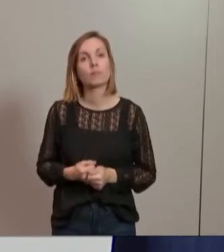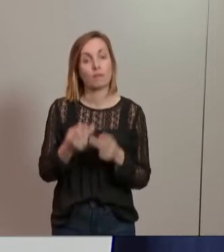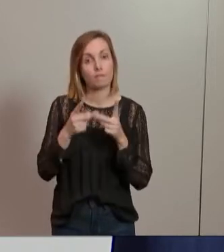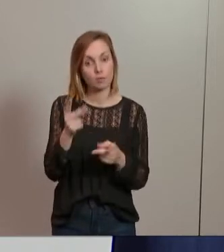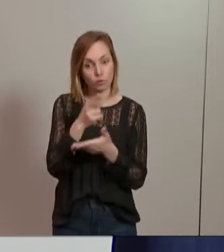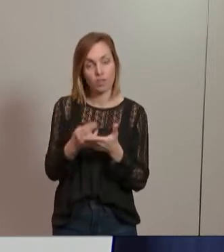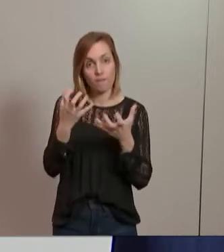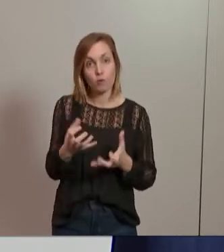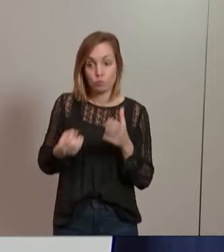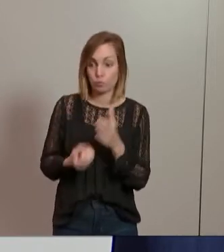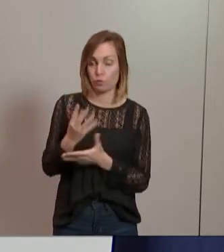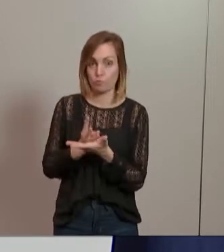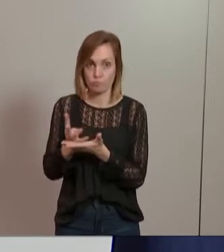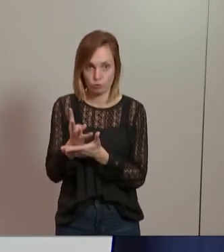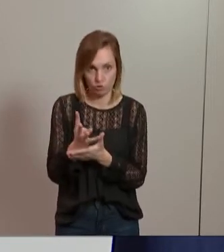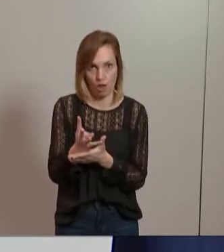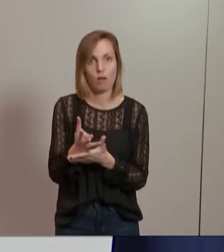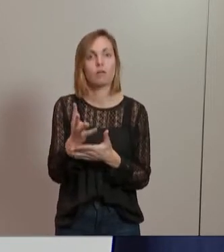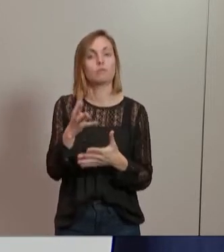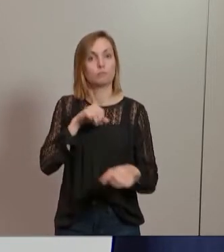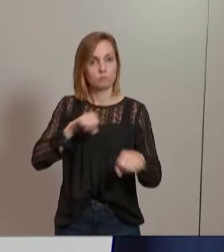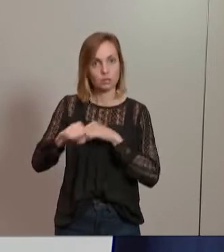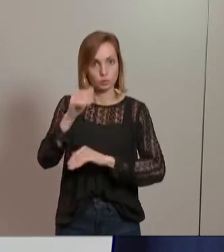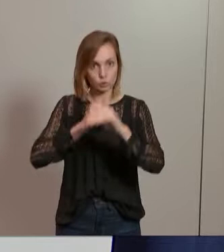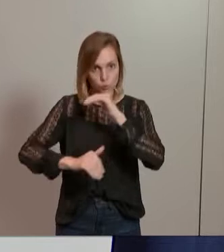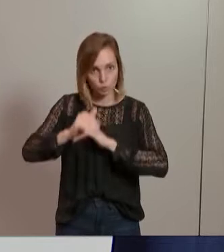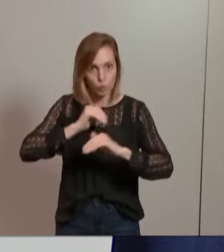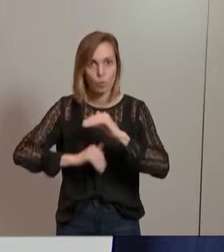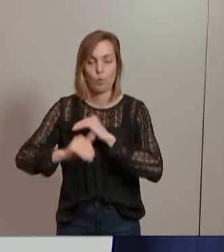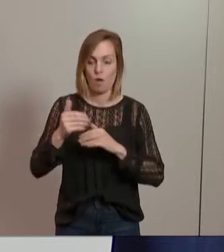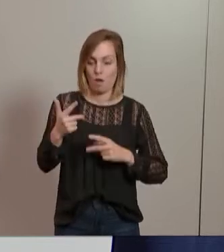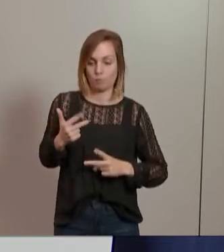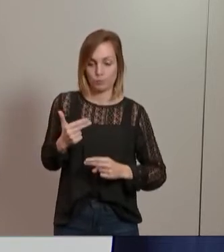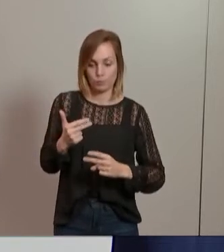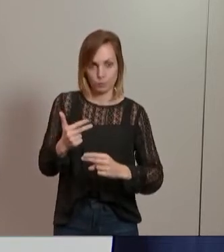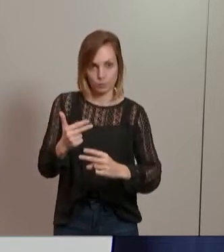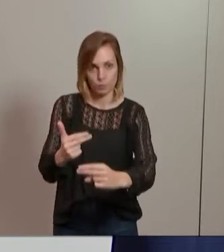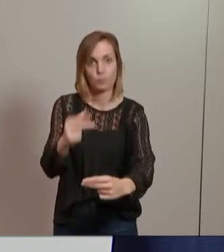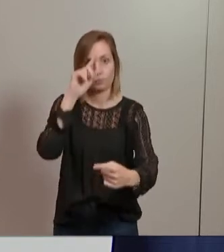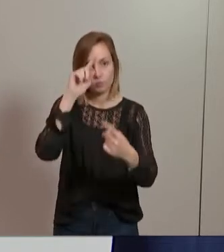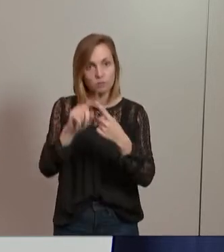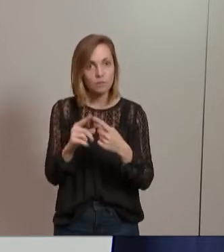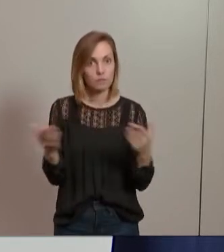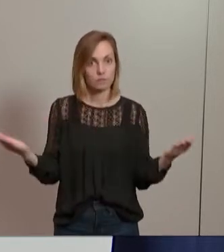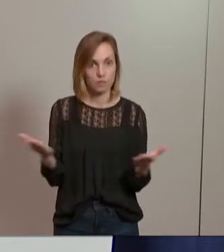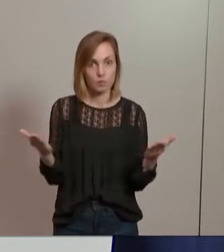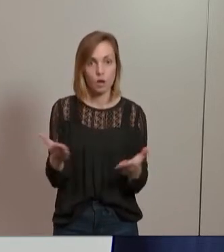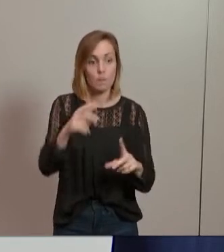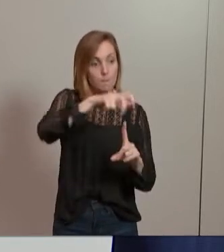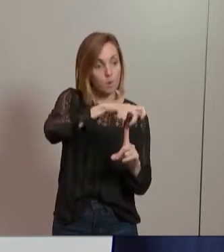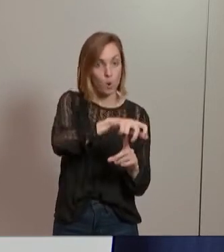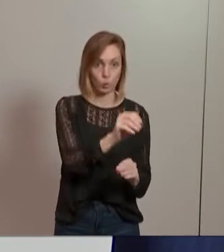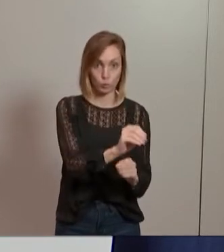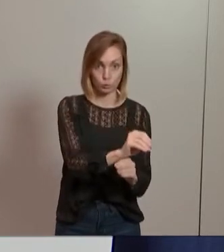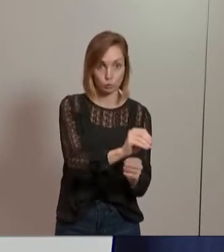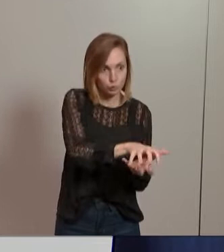nouveaux projets pour la vie associative dans un plan d'action co-construit et chronologique, ayant pour objectif le renforcement du pôle ressources avec la